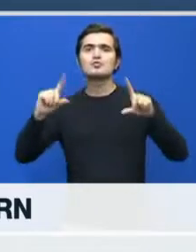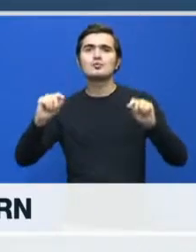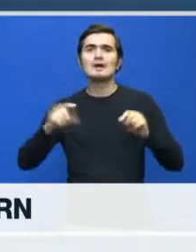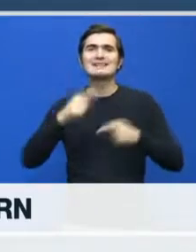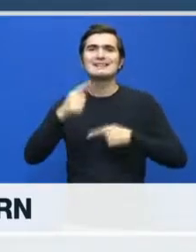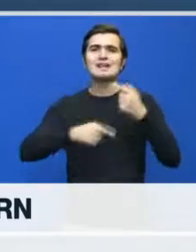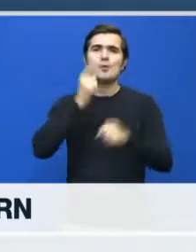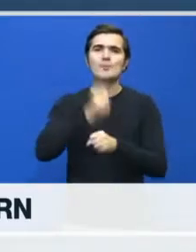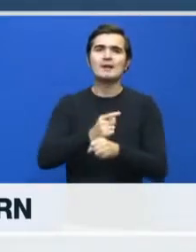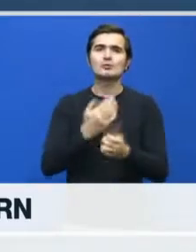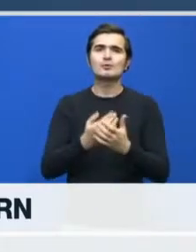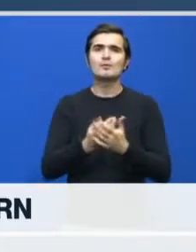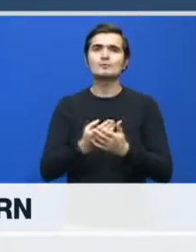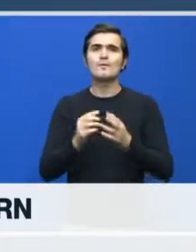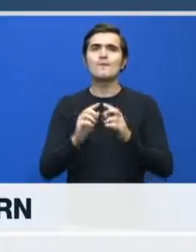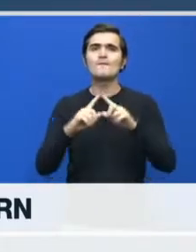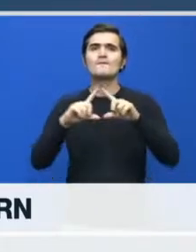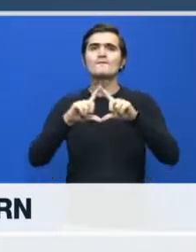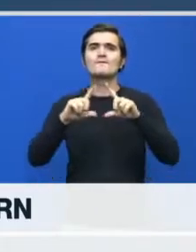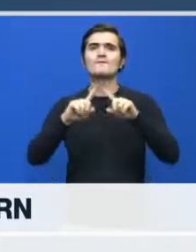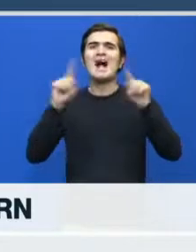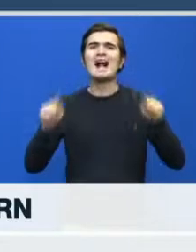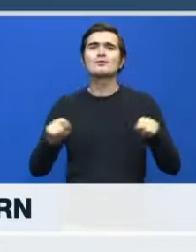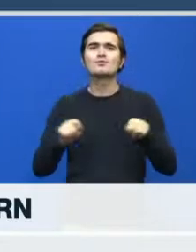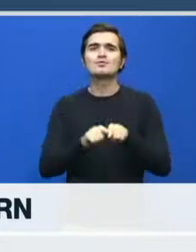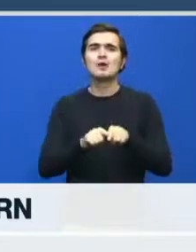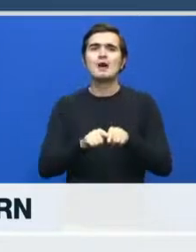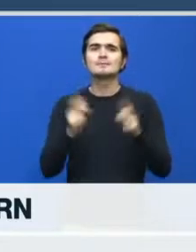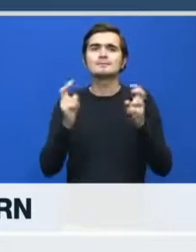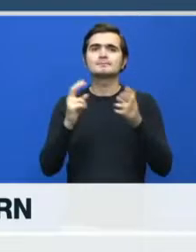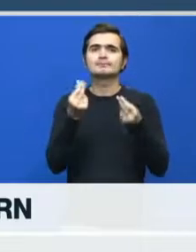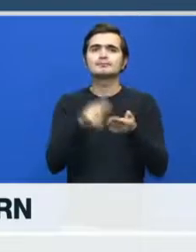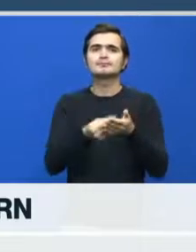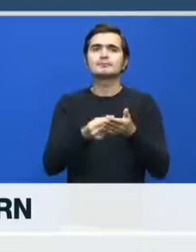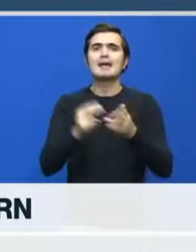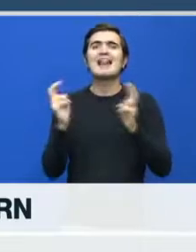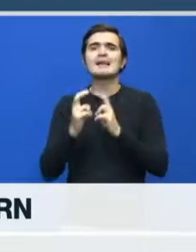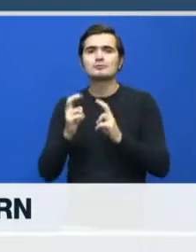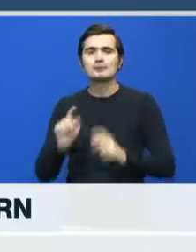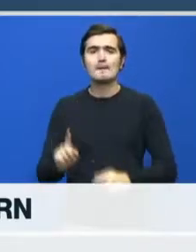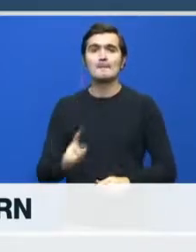facturare electronică. Vom începe în primă fază cu